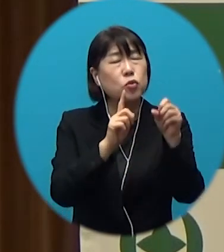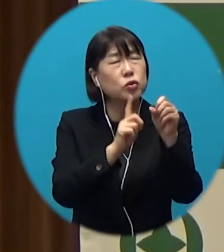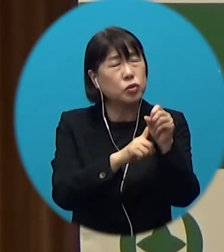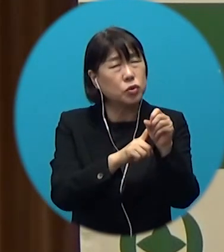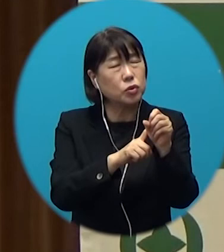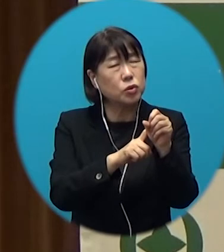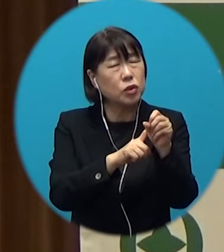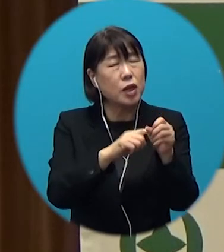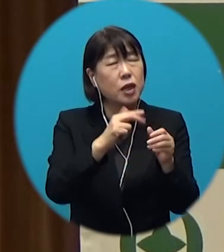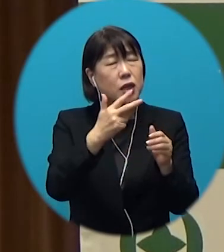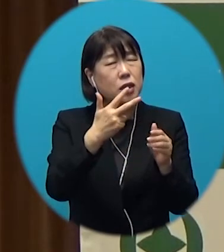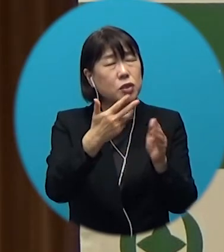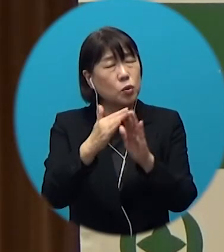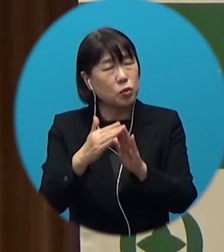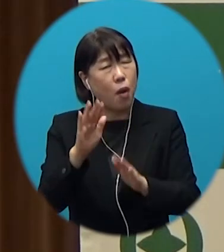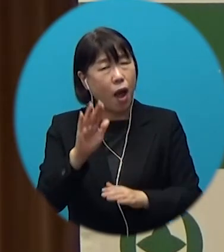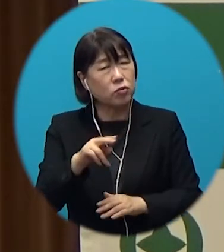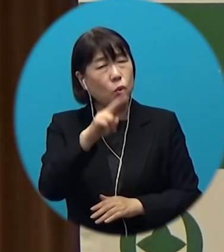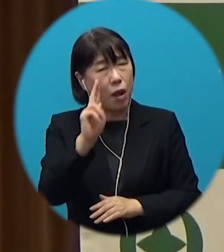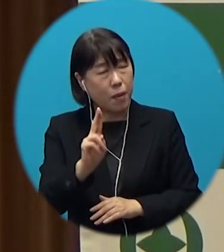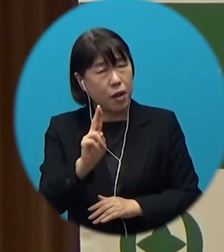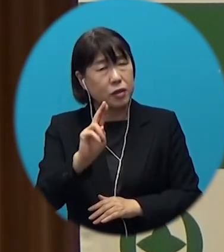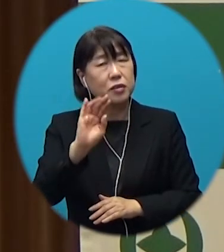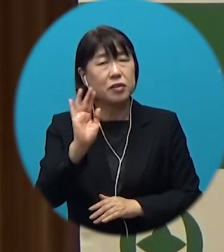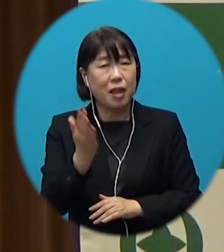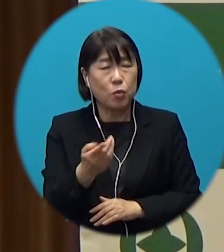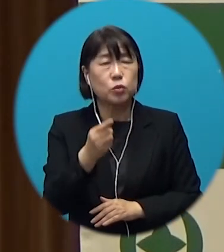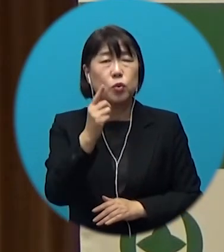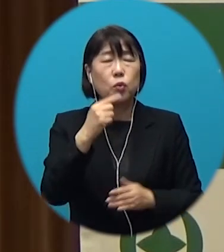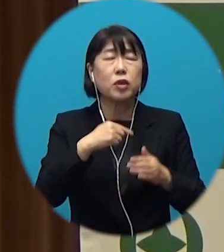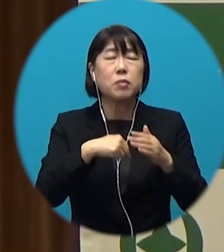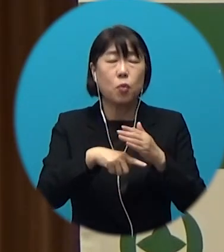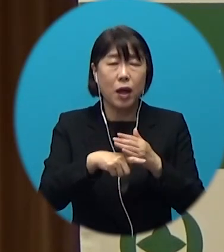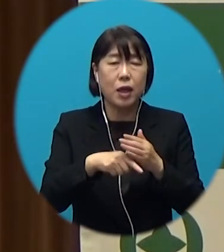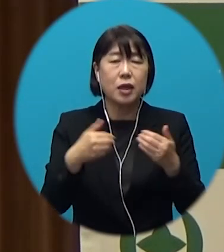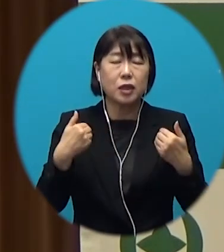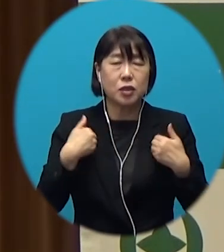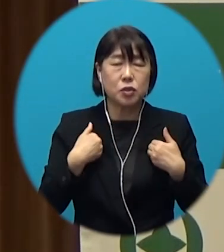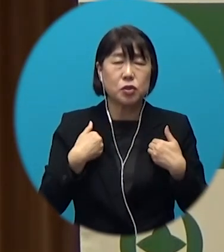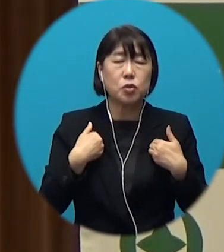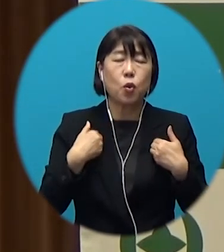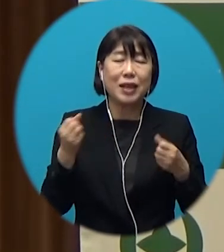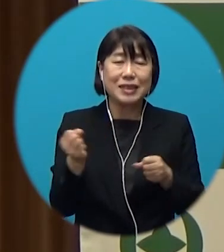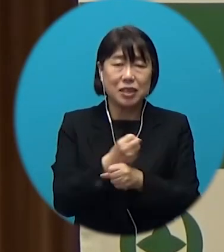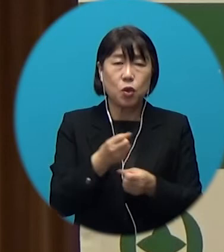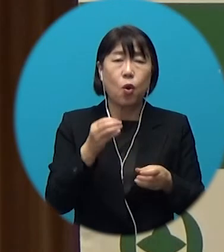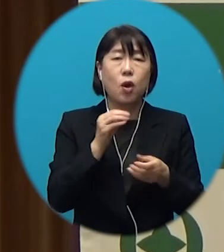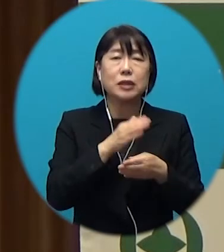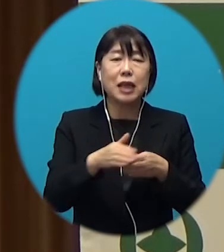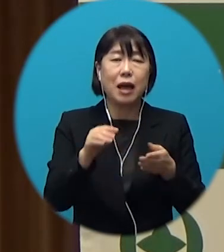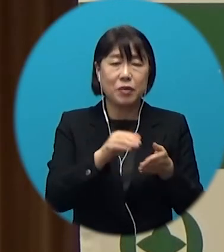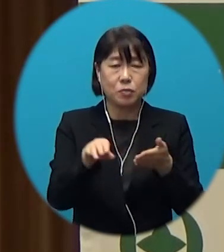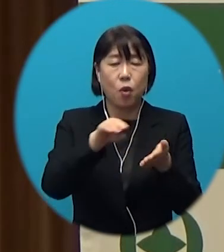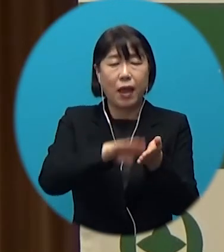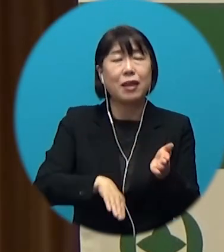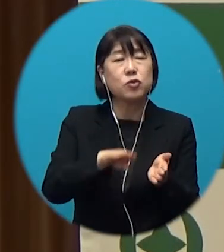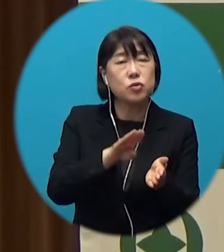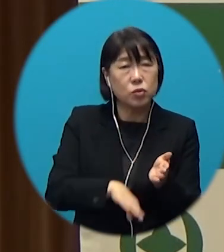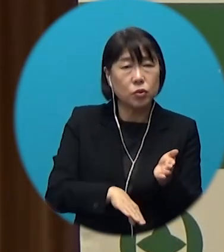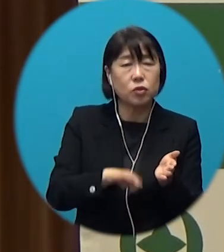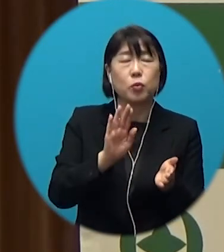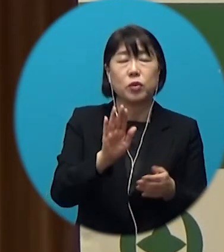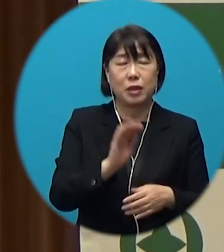ももしかしたらあるかもしれませんけれども、それはどういうことかというと、必要な事業サービスまで削減していかなければいけないというものであります